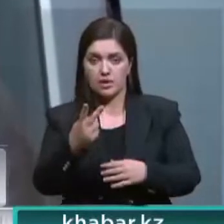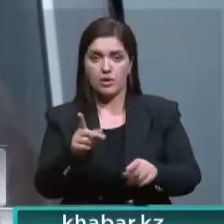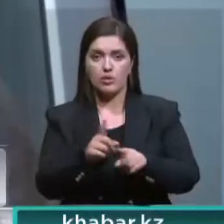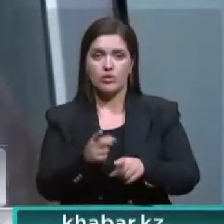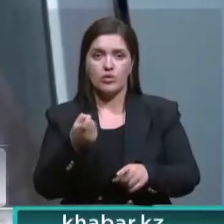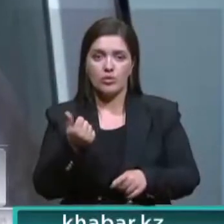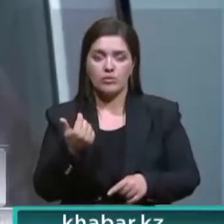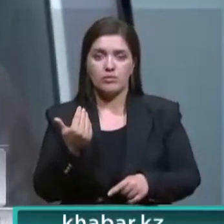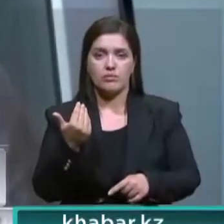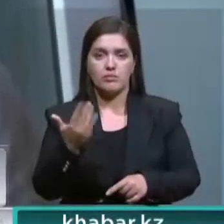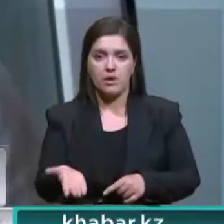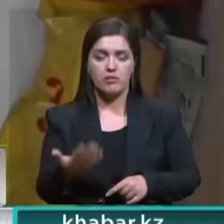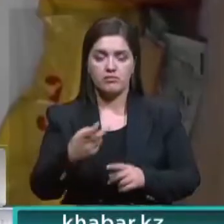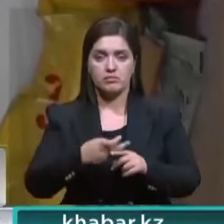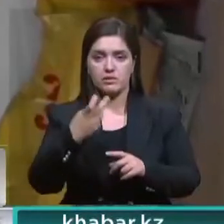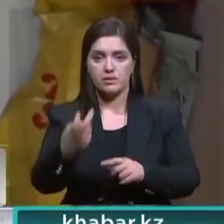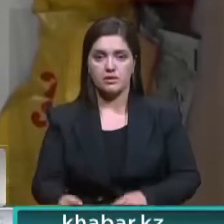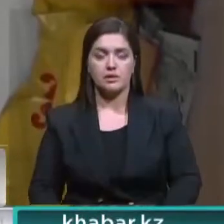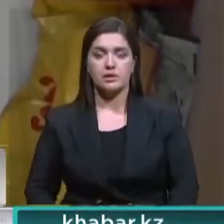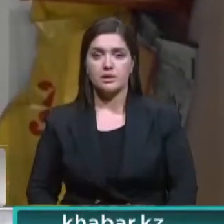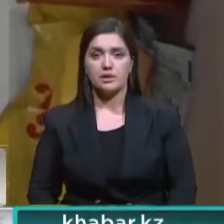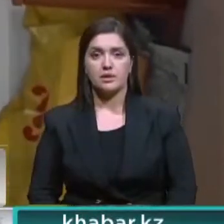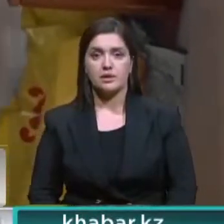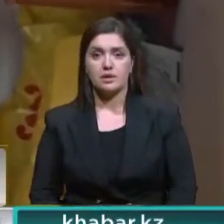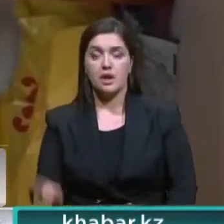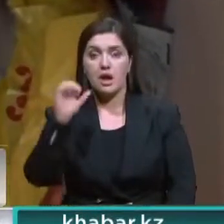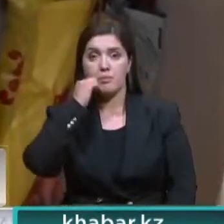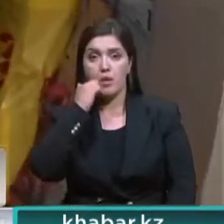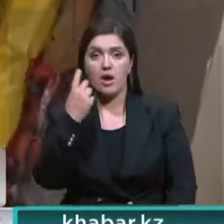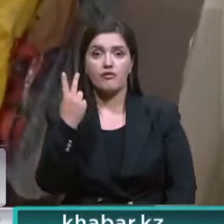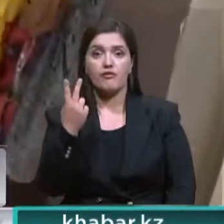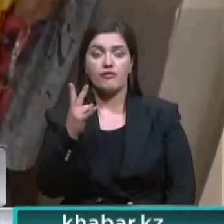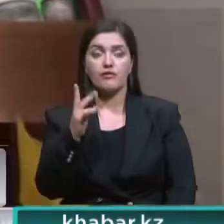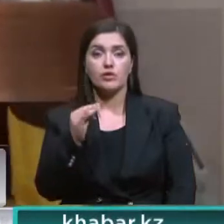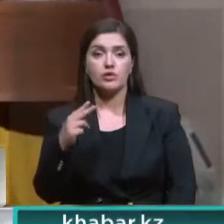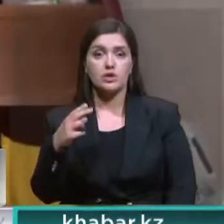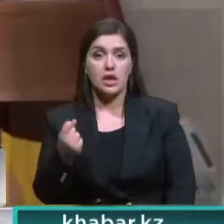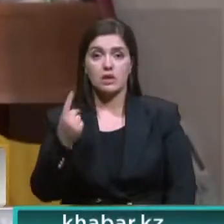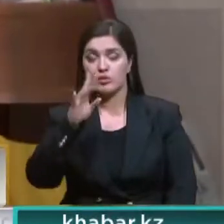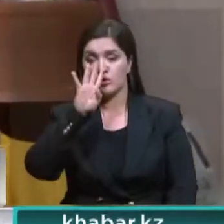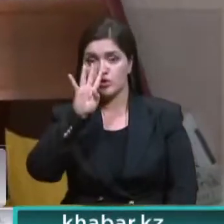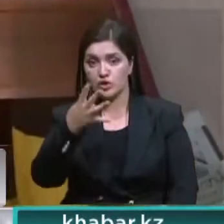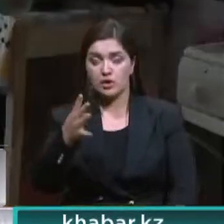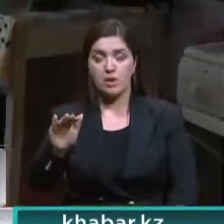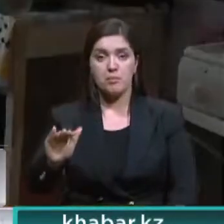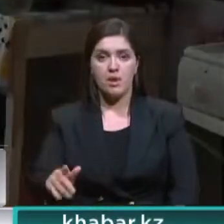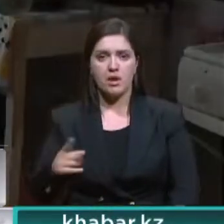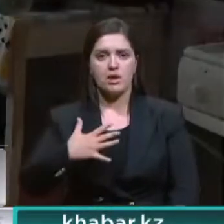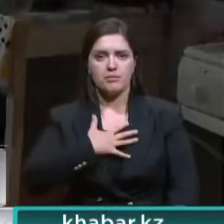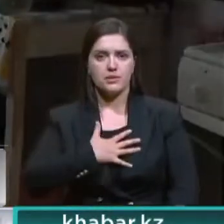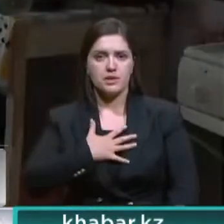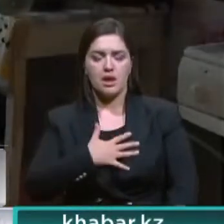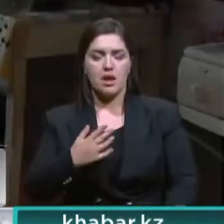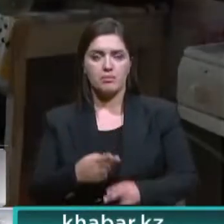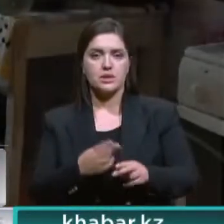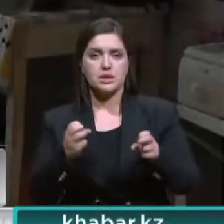малейшее нажатие провоцирует падение. Нуркизар Касенова – бабушка двоих внучек. Одной из них всего 4 года. Женщина беспокоится об их